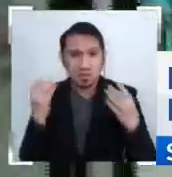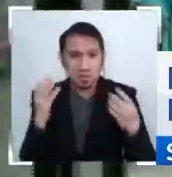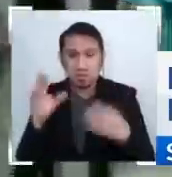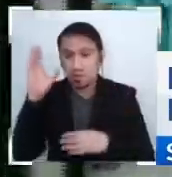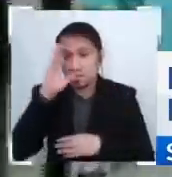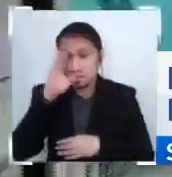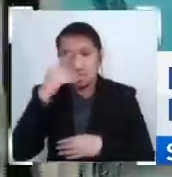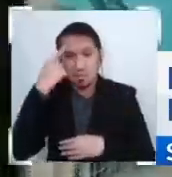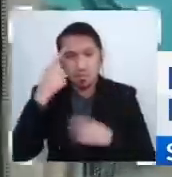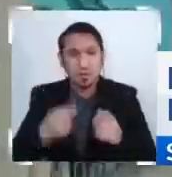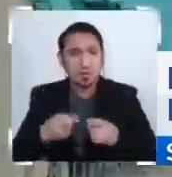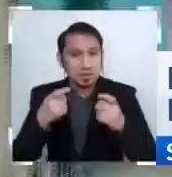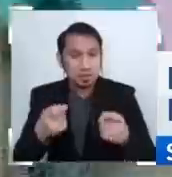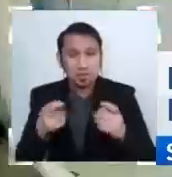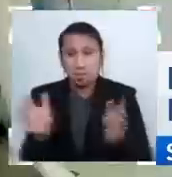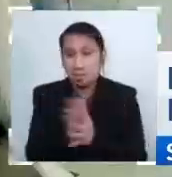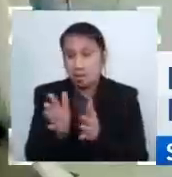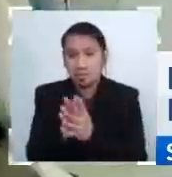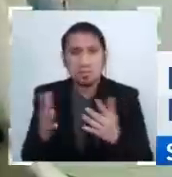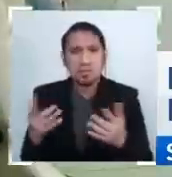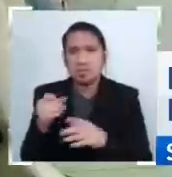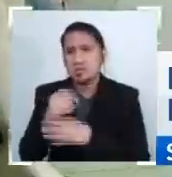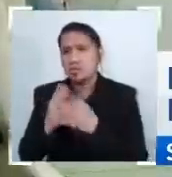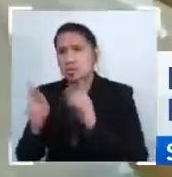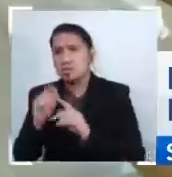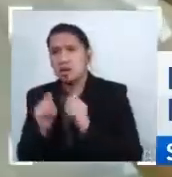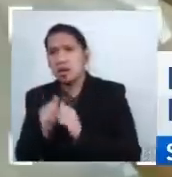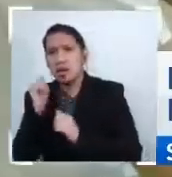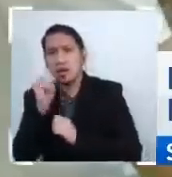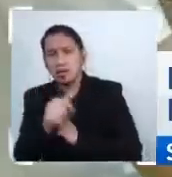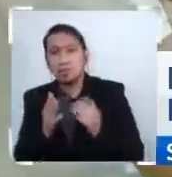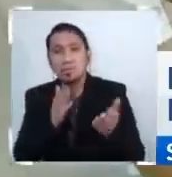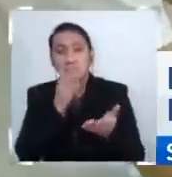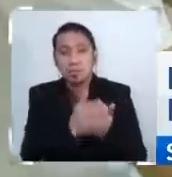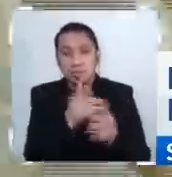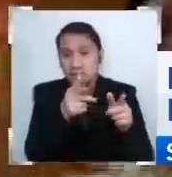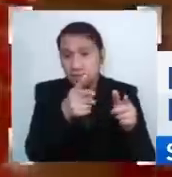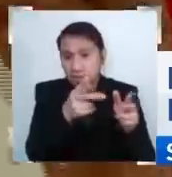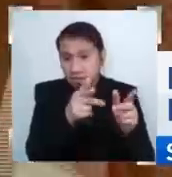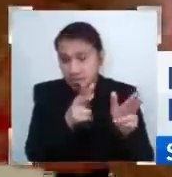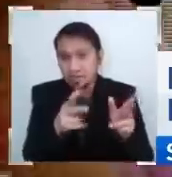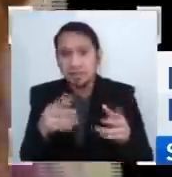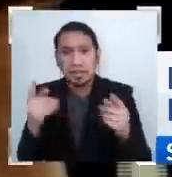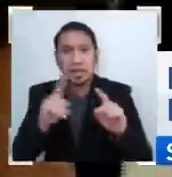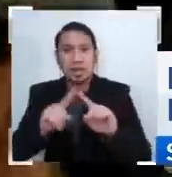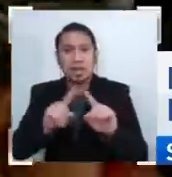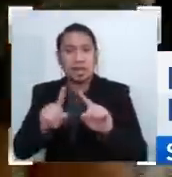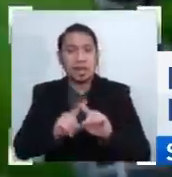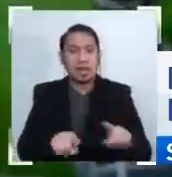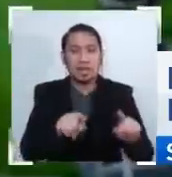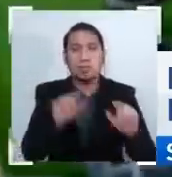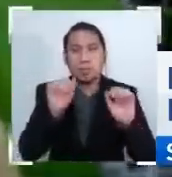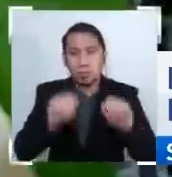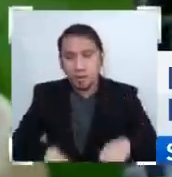tiyangge. Galing pa sa malalayong lugar ang ilang mamimili ngayong araw sa Green Hills. Bukod kasi sa samot-saring paninda, pwede pang tumawad sa mga vendor